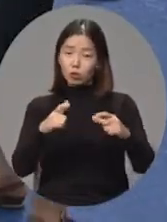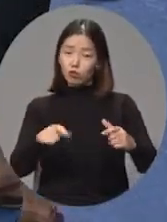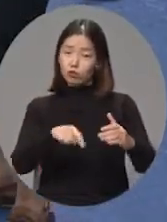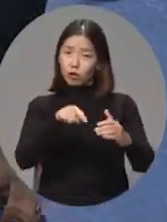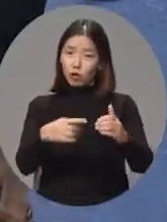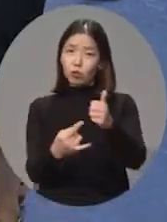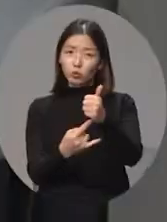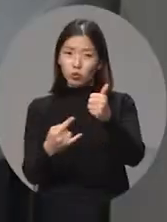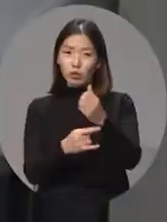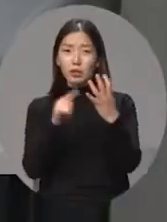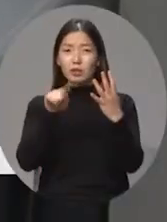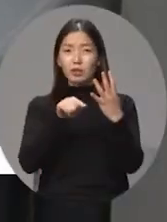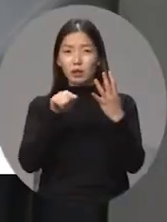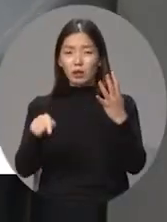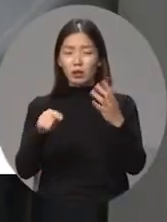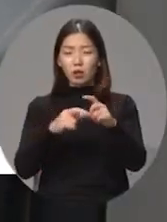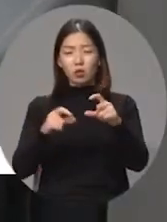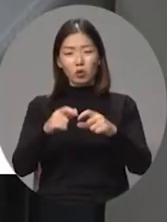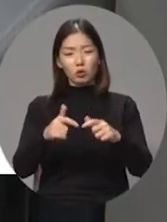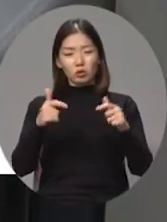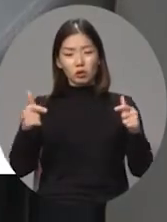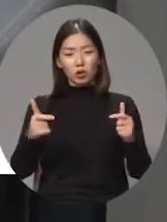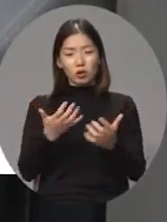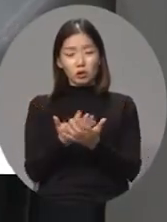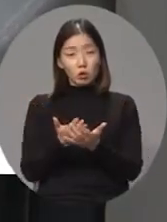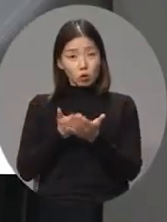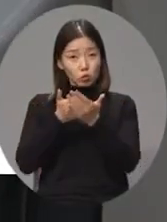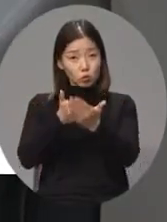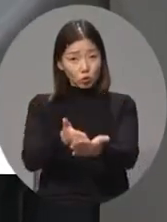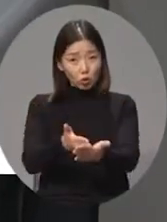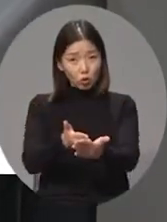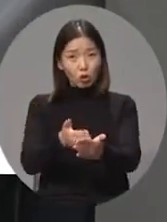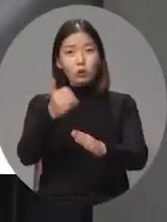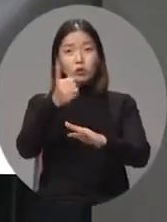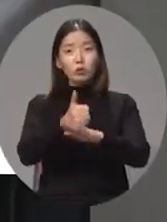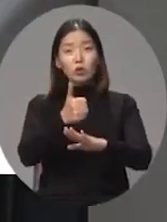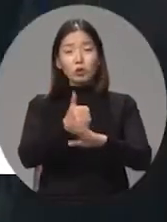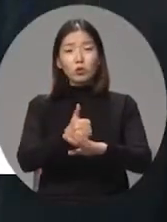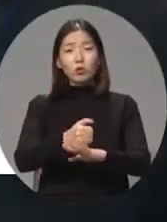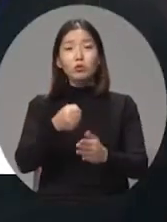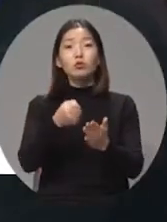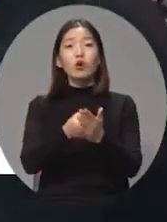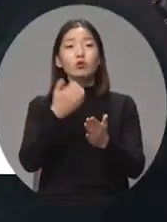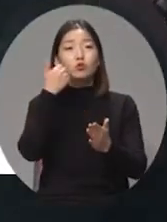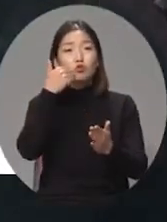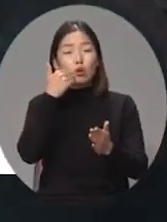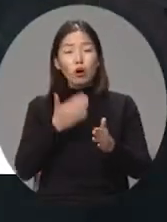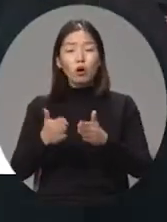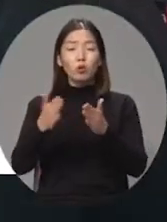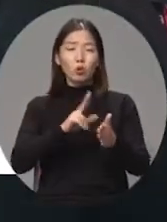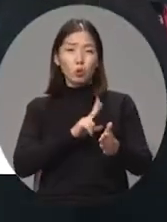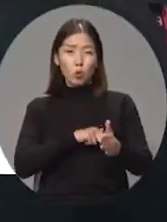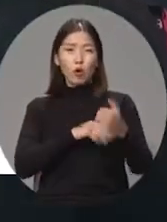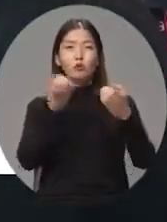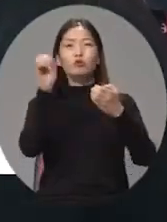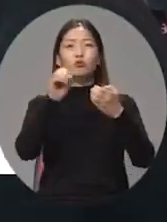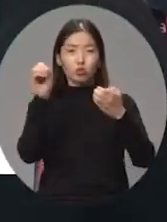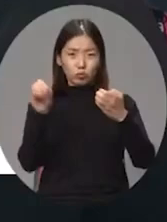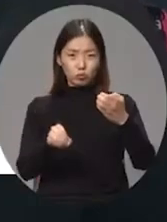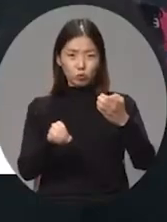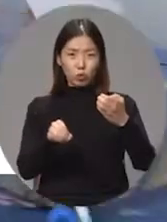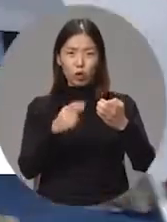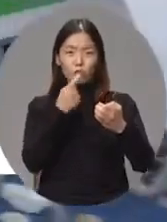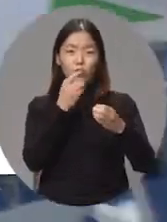획정위원회가 4인 선거구를 확대하는 안을 내더라도 최종 의결을 하는 도의회 의석의 90%